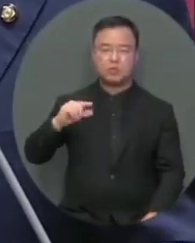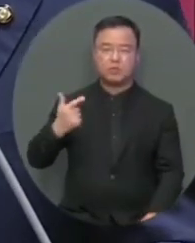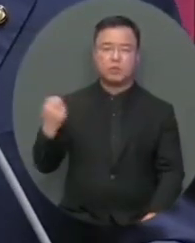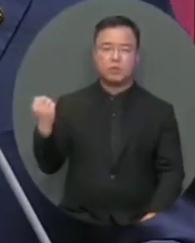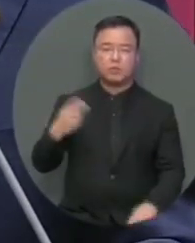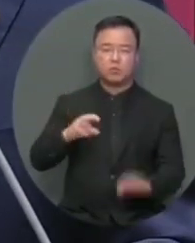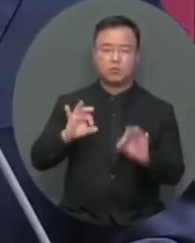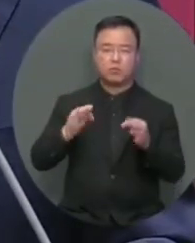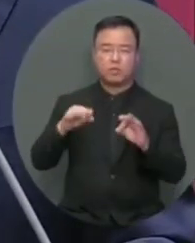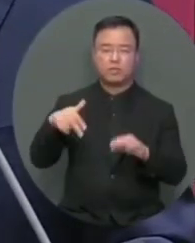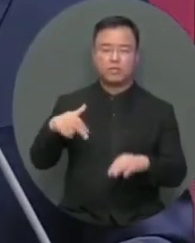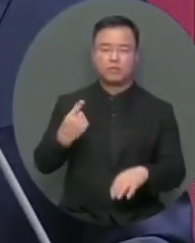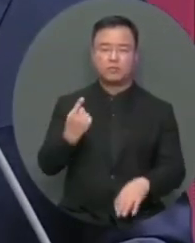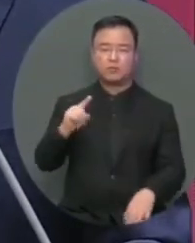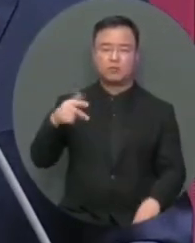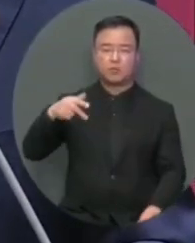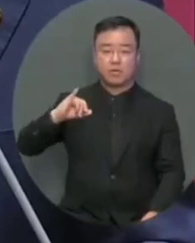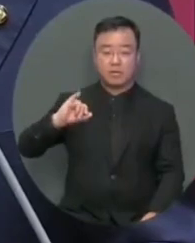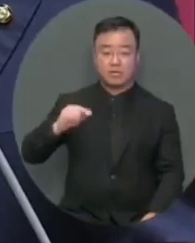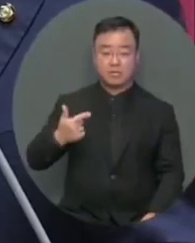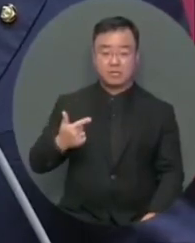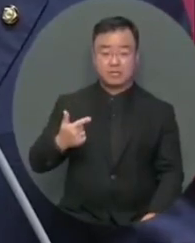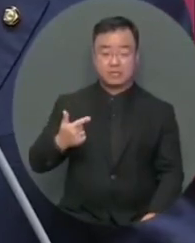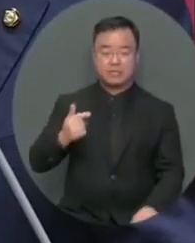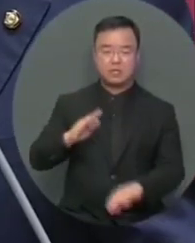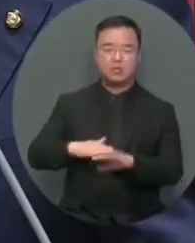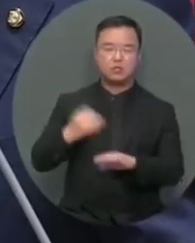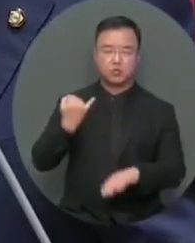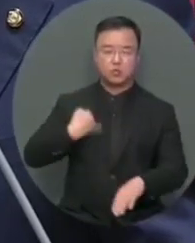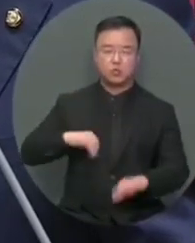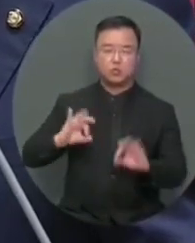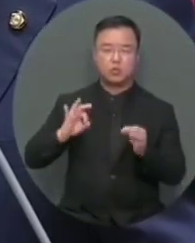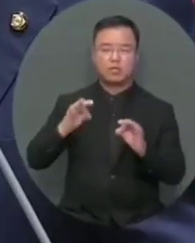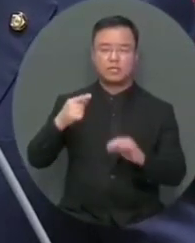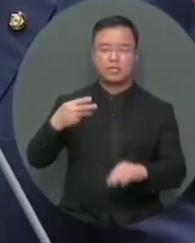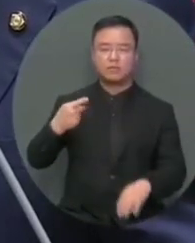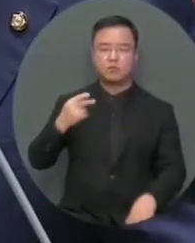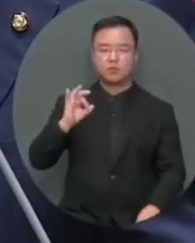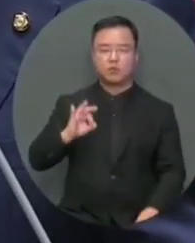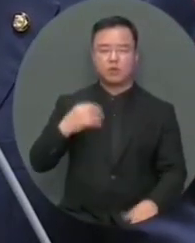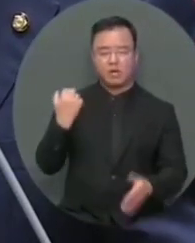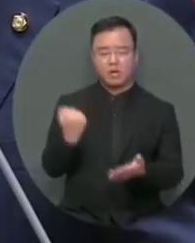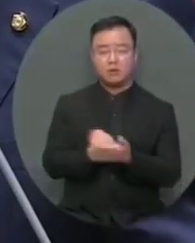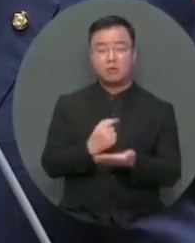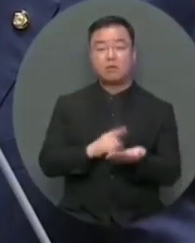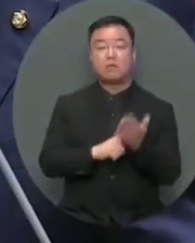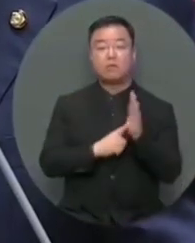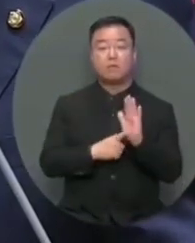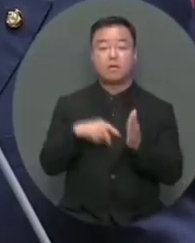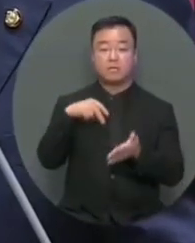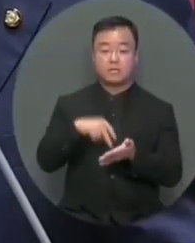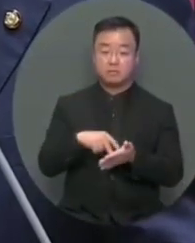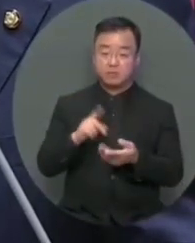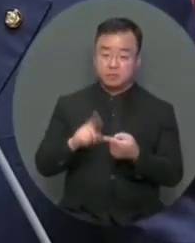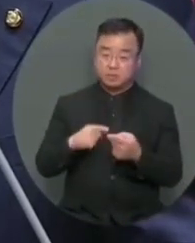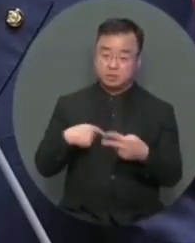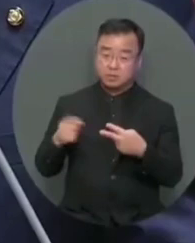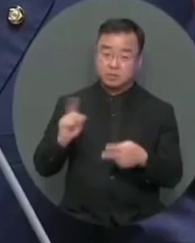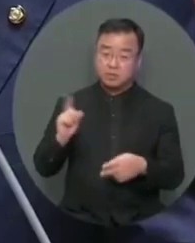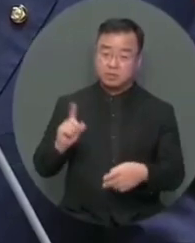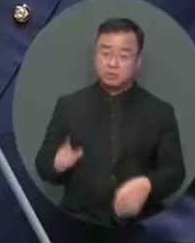알려진 김을동 전 의원께서 굉장히 우려를 표방을 했는데 이 강보회장의 입장에 대해서 어떻게 이해하고 계십니까?